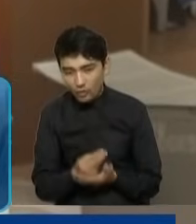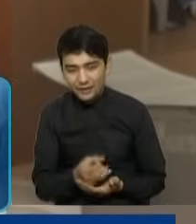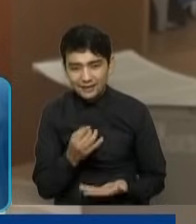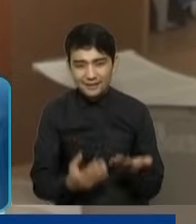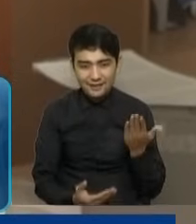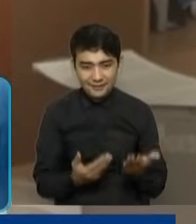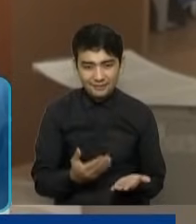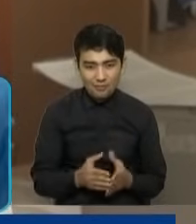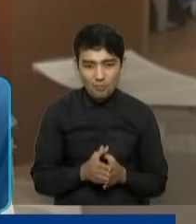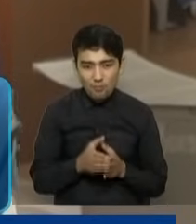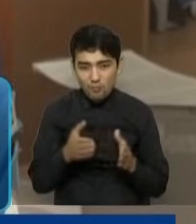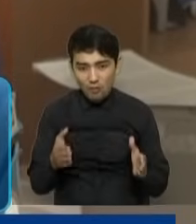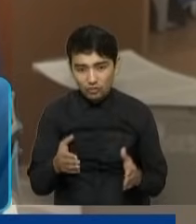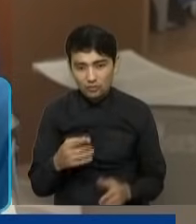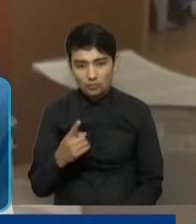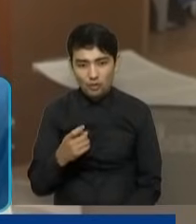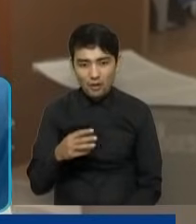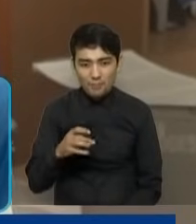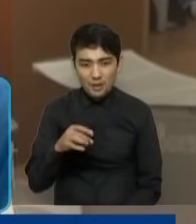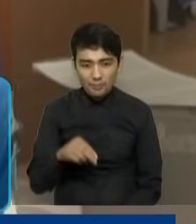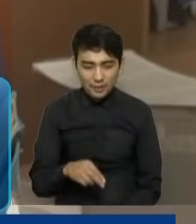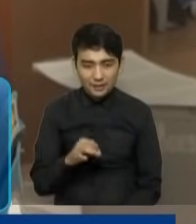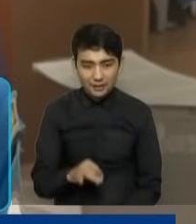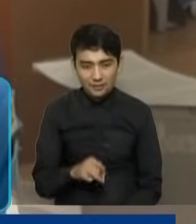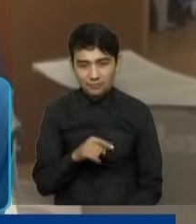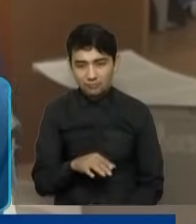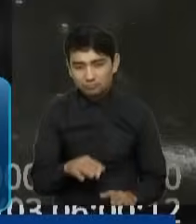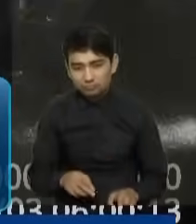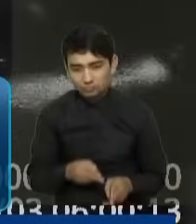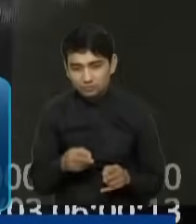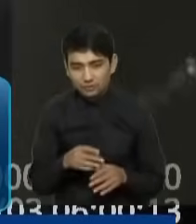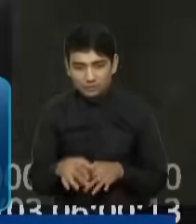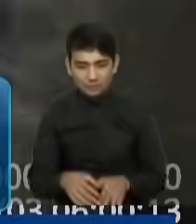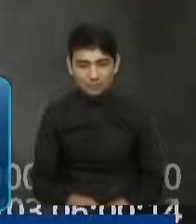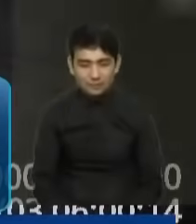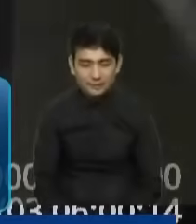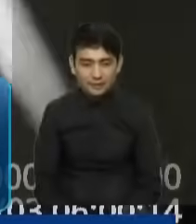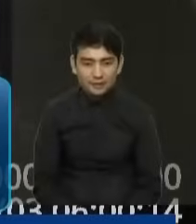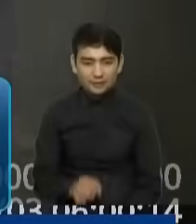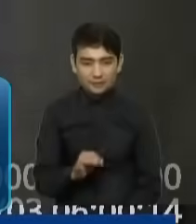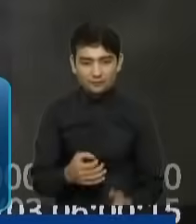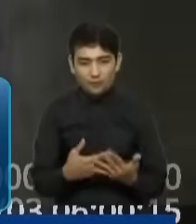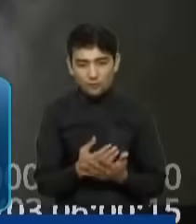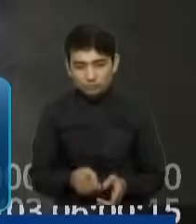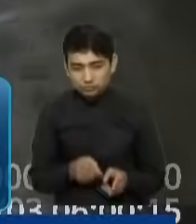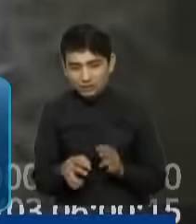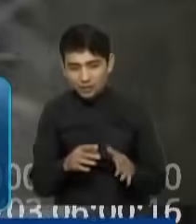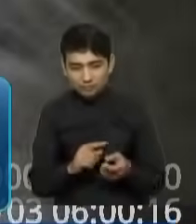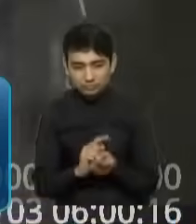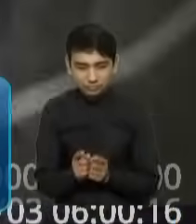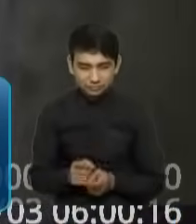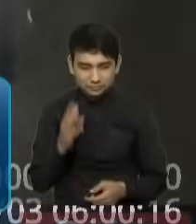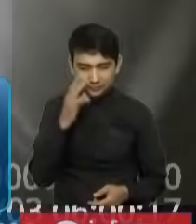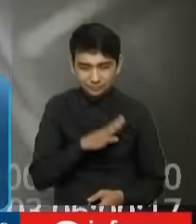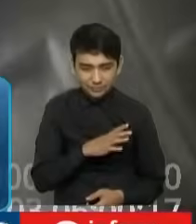превышает 100 МРП, то это уже уголовное дело. По новым уголовным делам проводят следственные